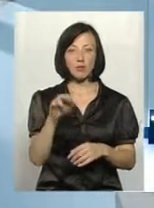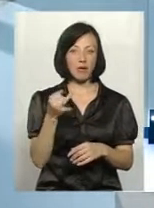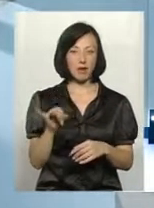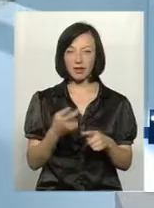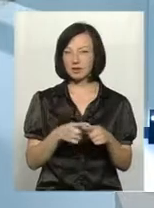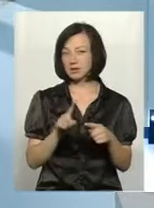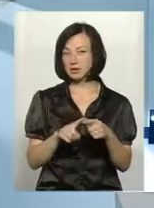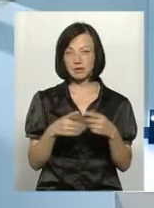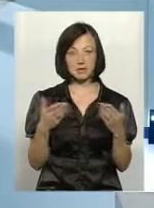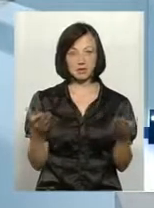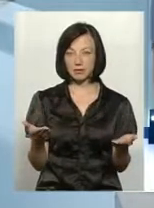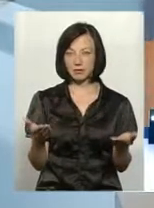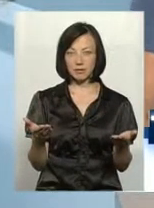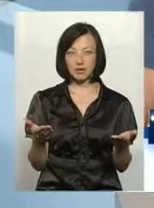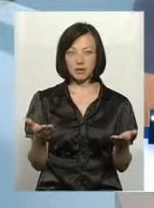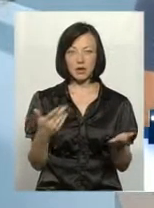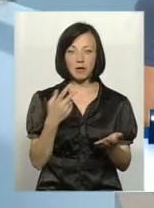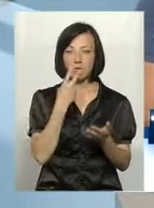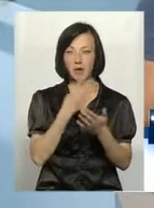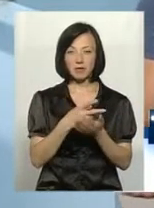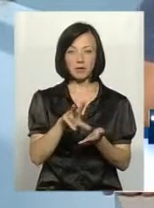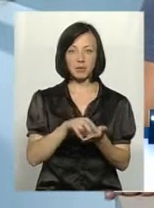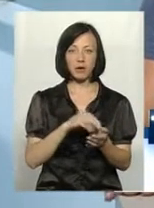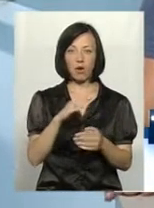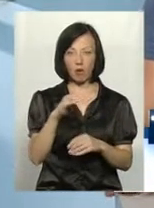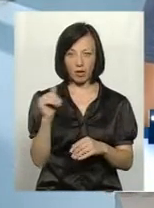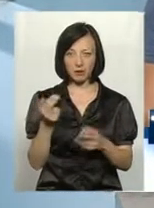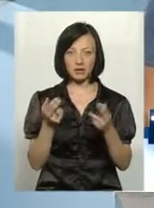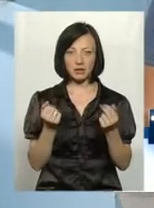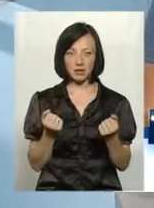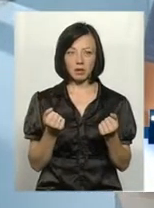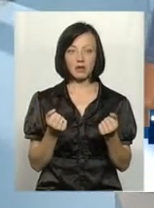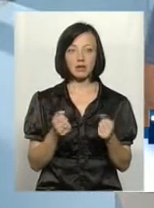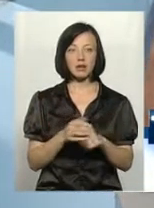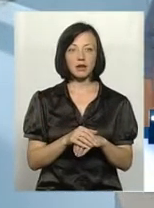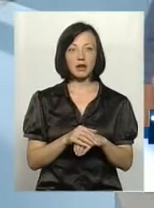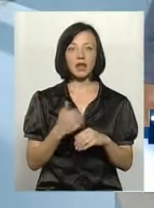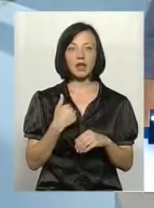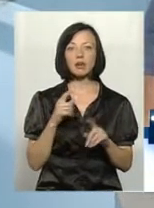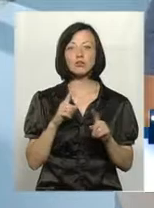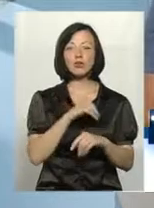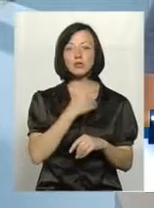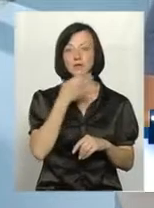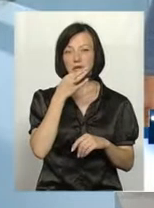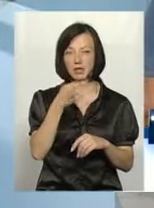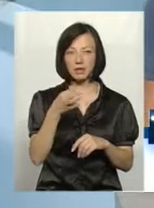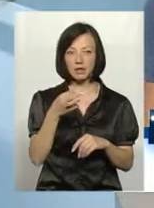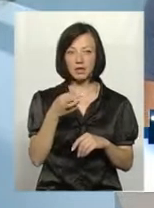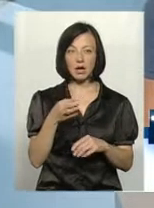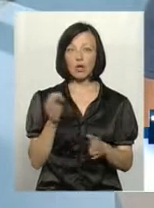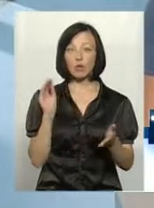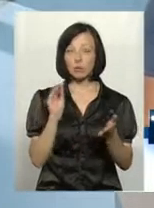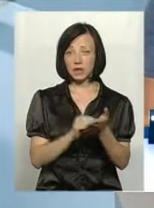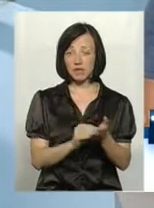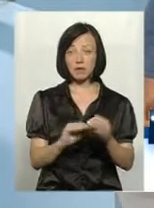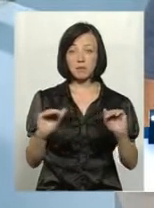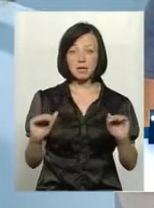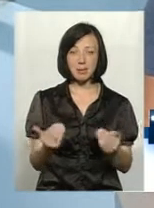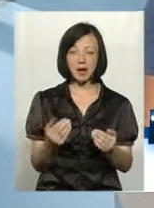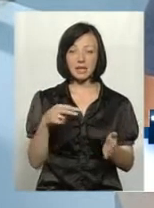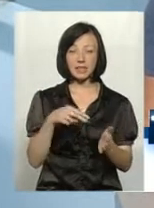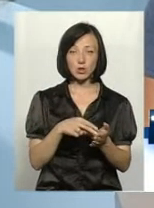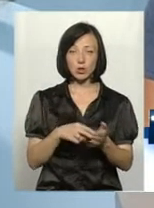ми бачимо це на прикладі оренди, так? Ні, так, на прикладі оренди. Я що хочу сказати? Поставте мінімальну ціну за 1